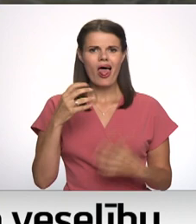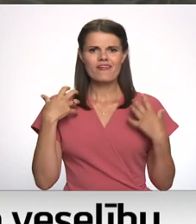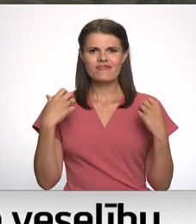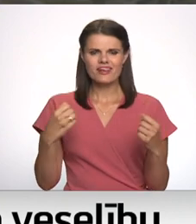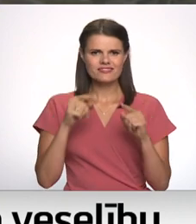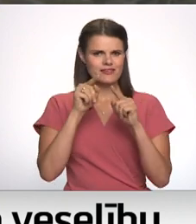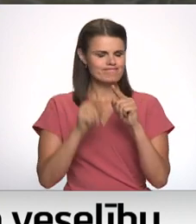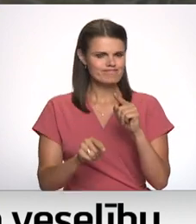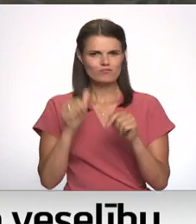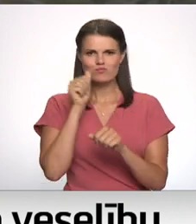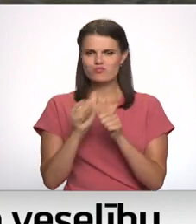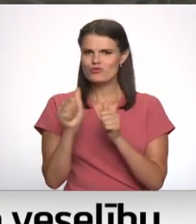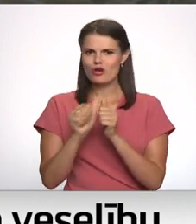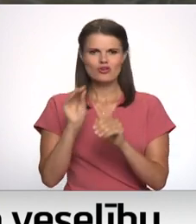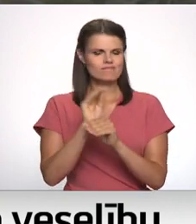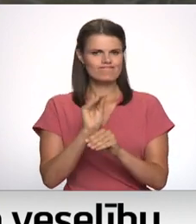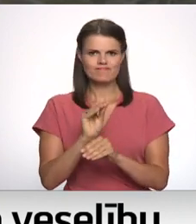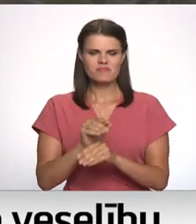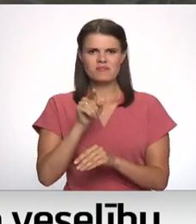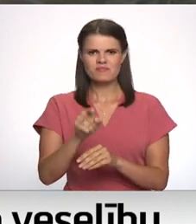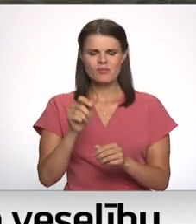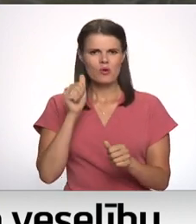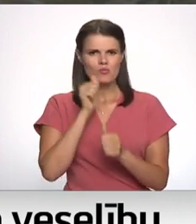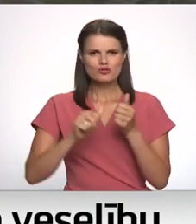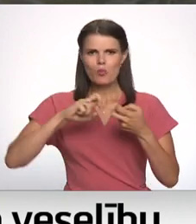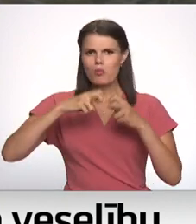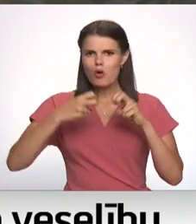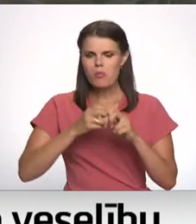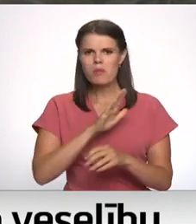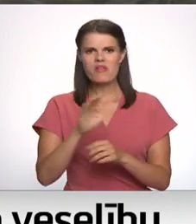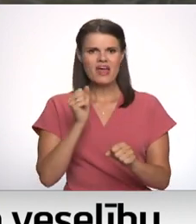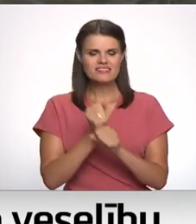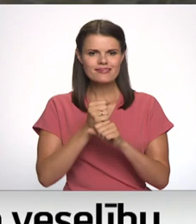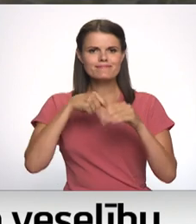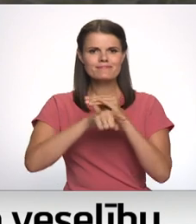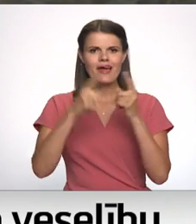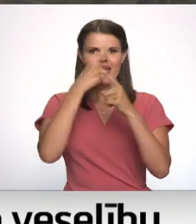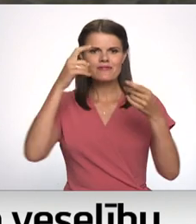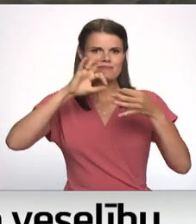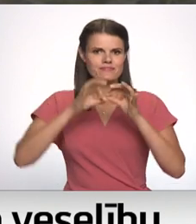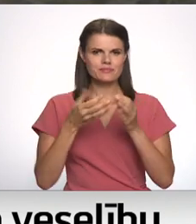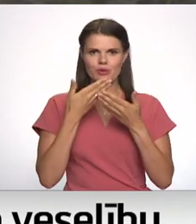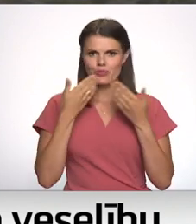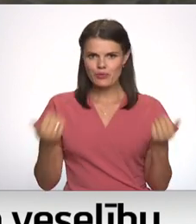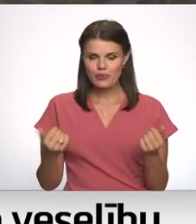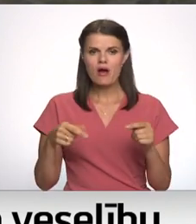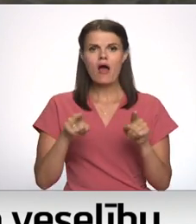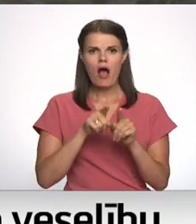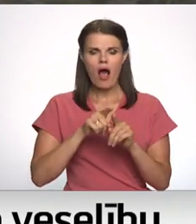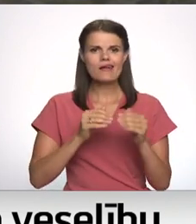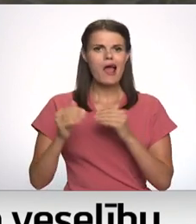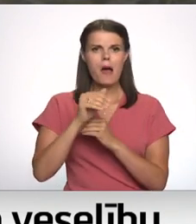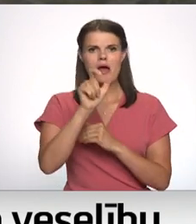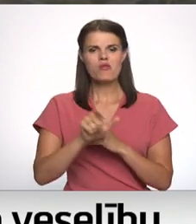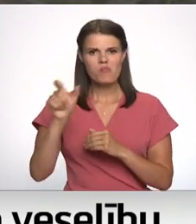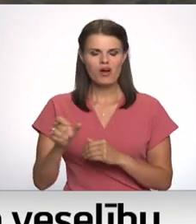kritizē, jo tā mēdz pievilt un nestrādāt, turklāt informācija, ko tā piedāvā, ir visai skopa. Arī amatpersonas atzīst, esošā sistēma nav